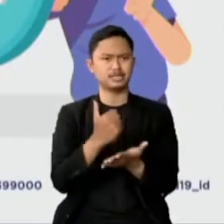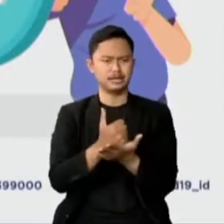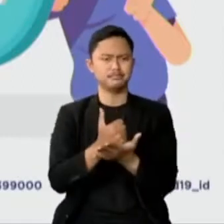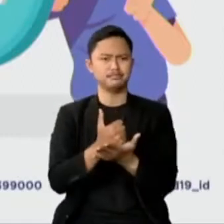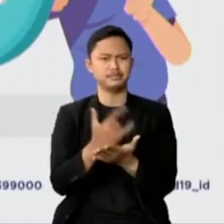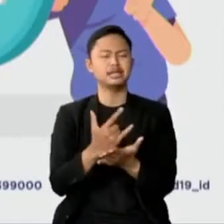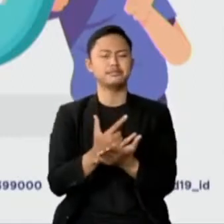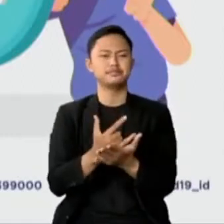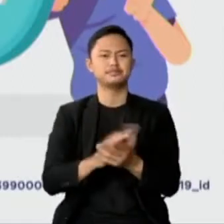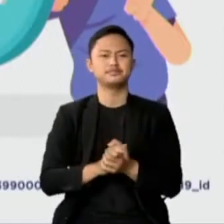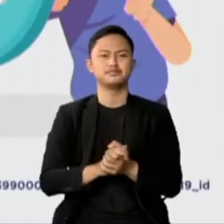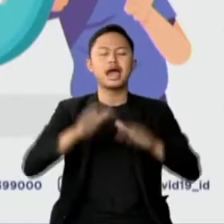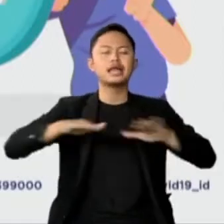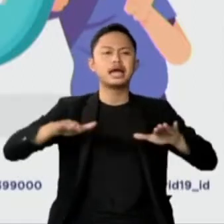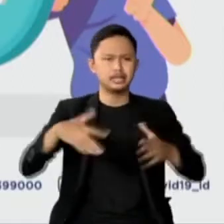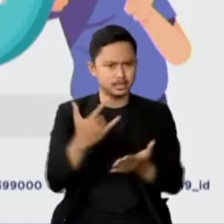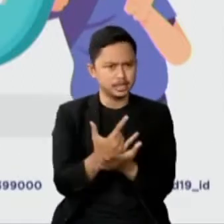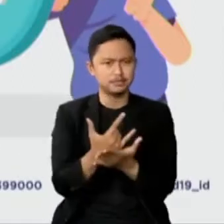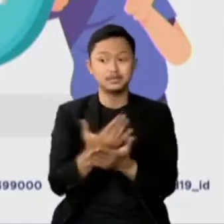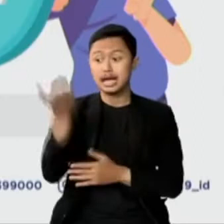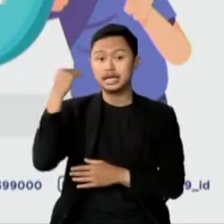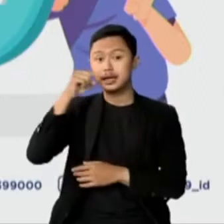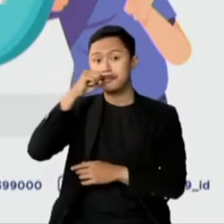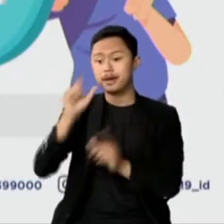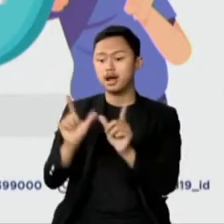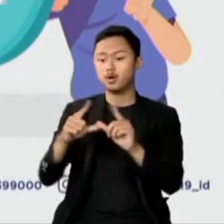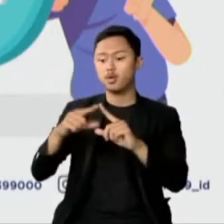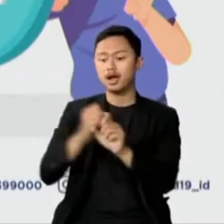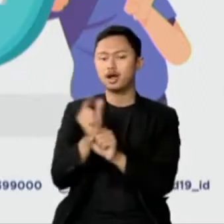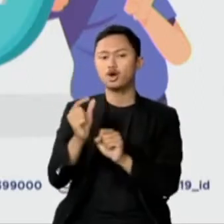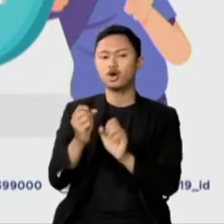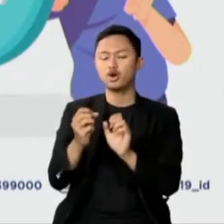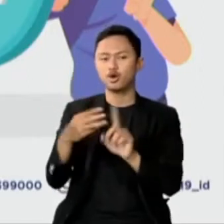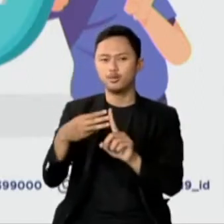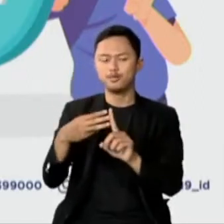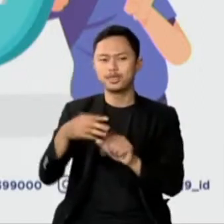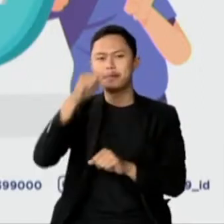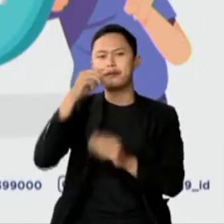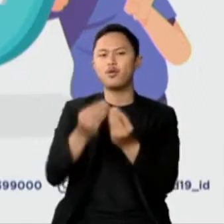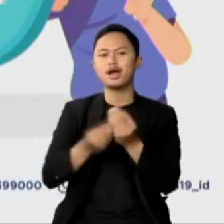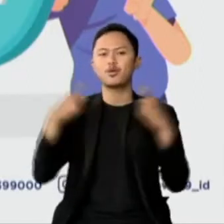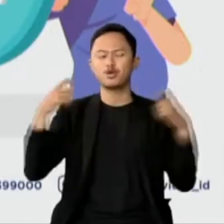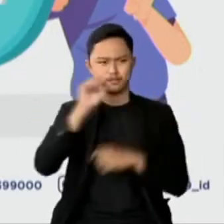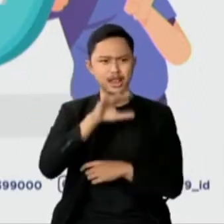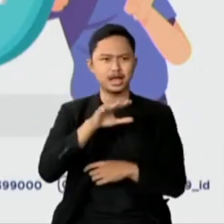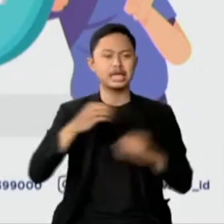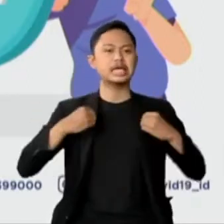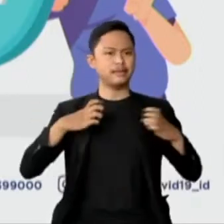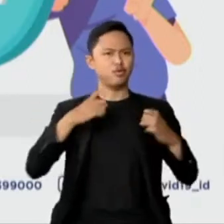kita harus tetap berprinsip hati-hati dan dibawa Wagub juga sudah menyampaikan imunitas itu penting